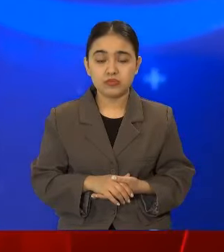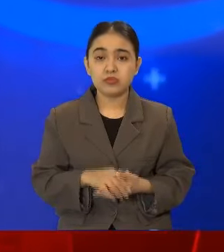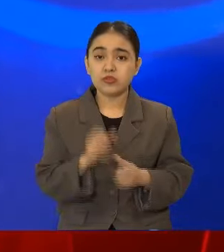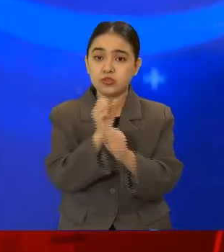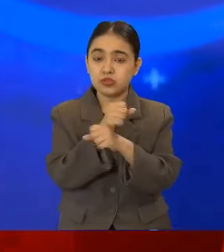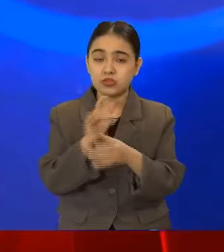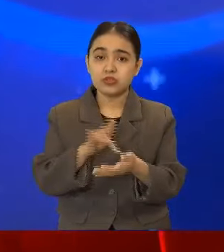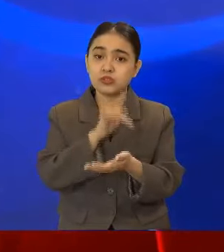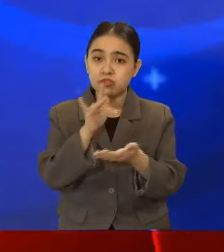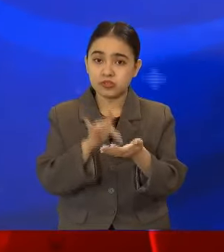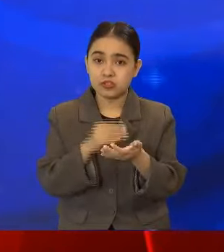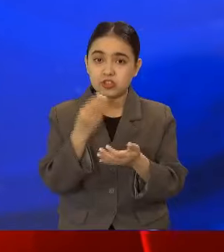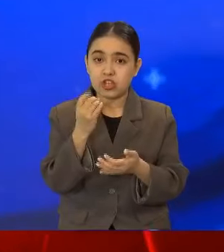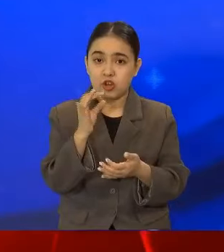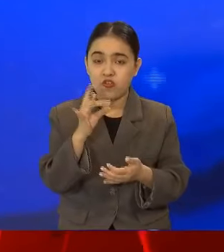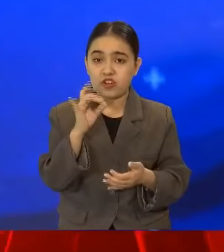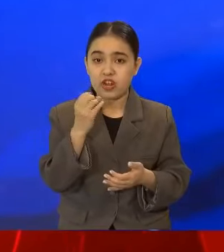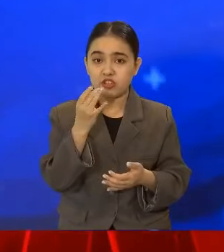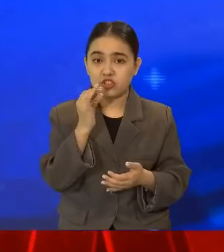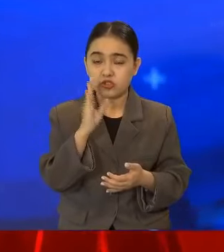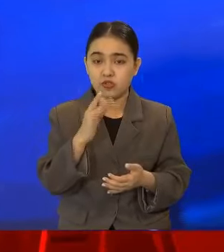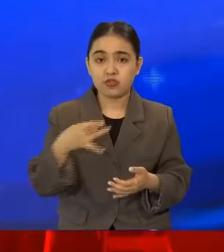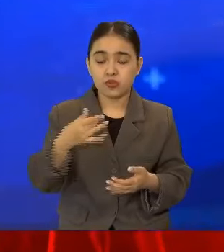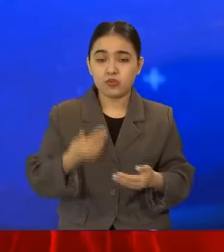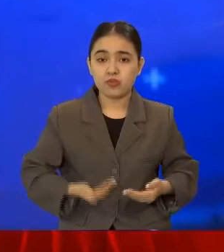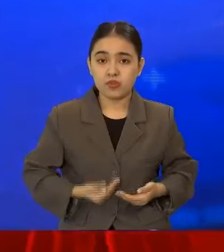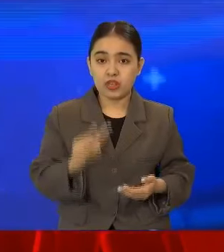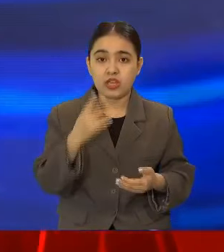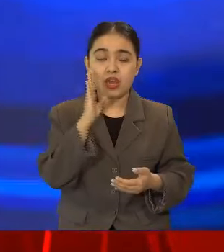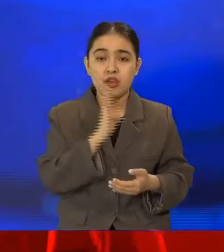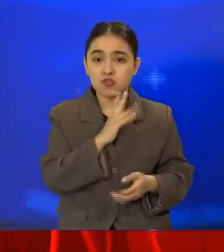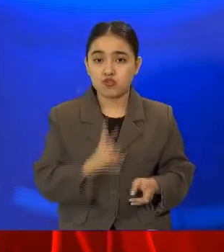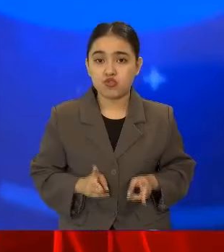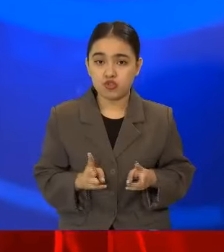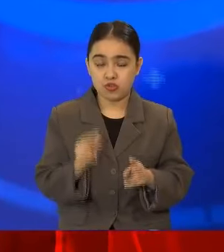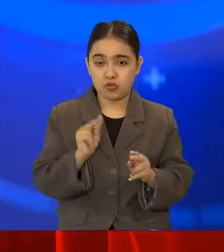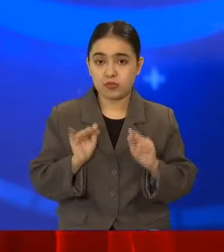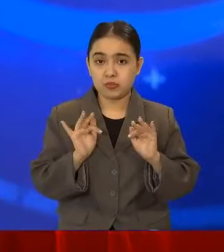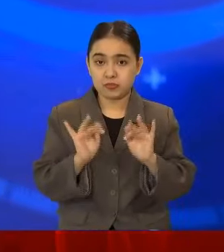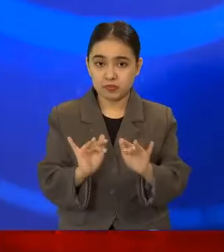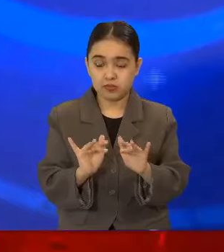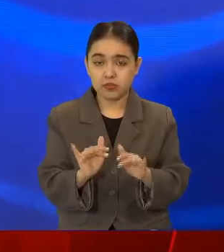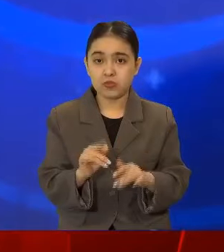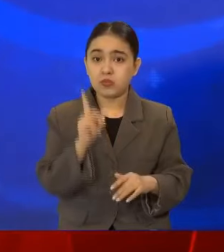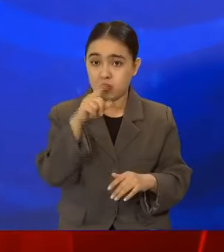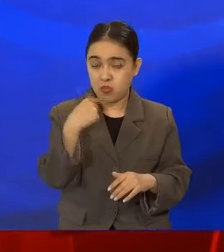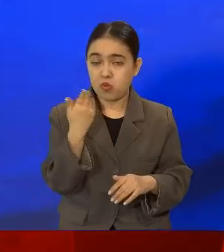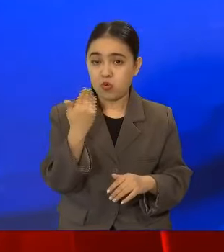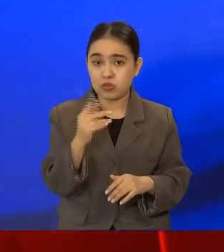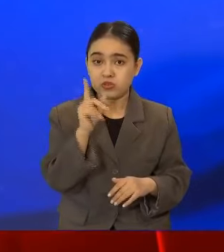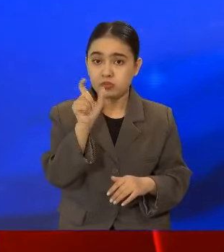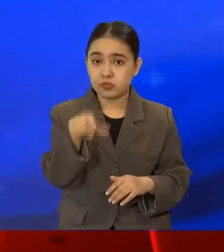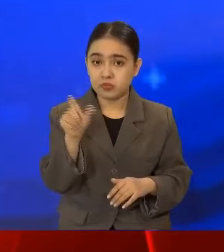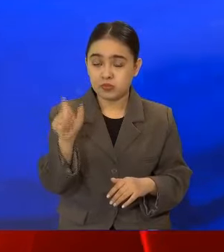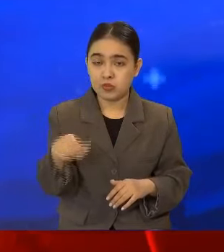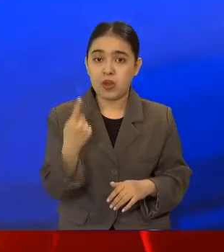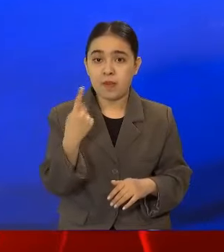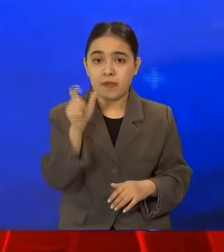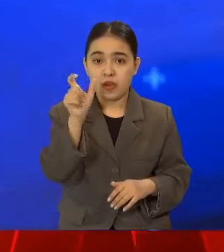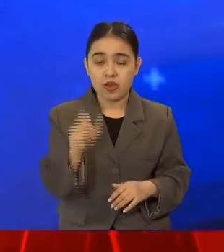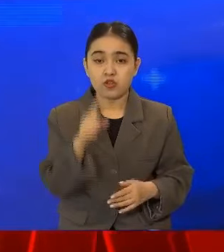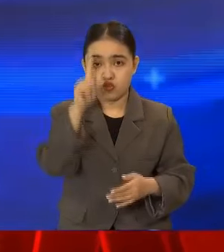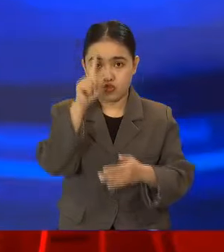Jizzax shahri hamda Sharof Rashidov tumanida yashovchi ikki ayolga jinoyat ishi qo'zg'atildi. Boisi ushbu shaxslar bir